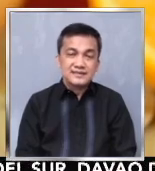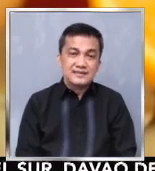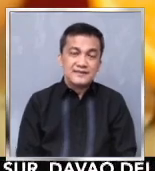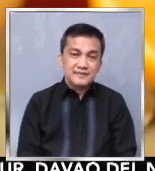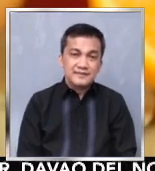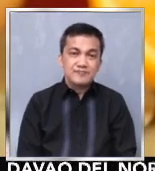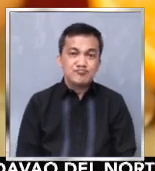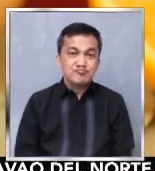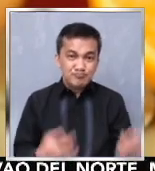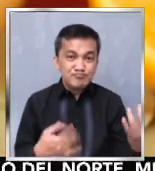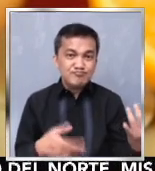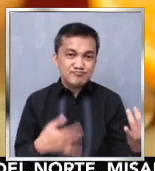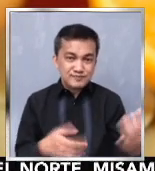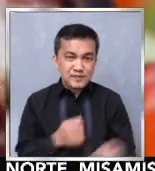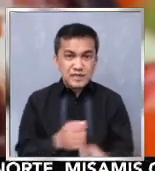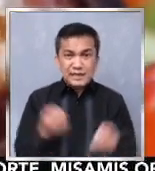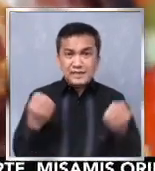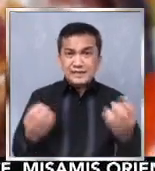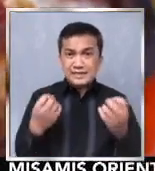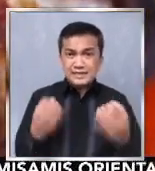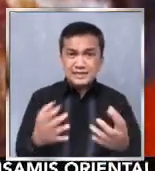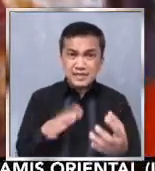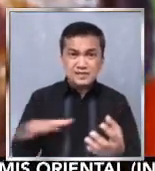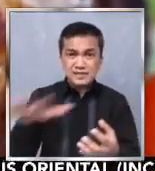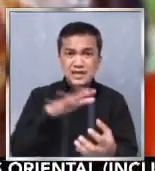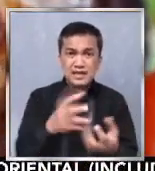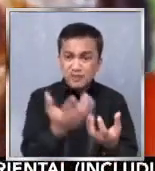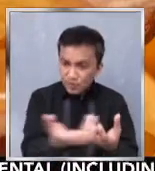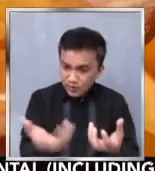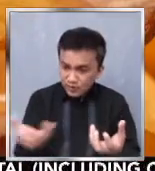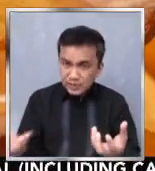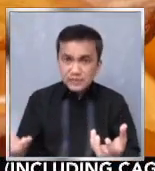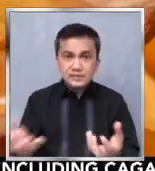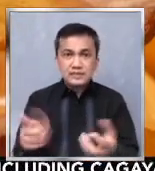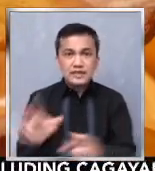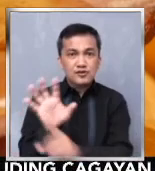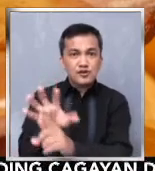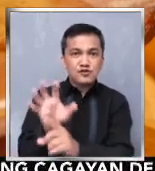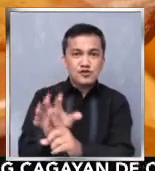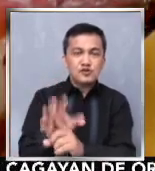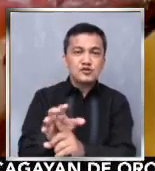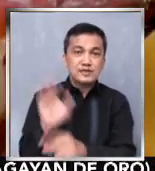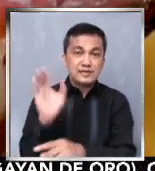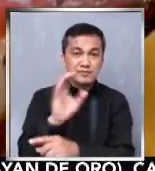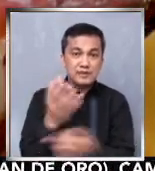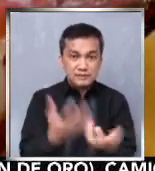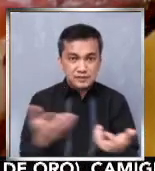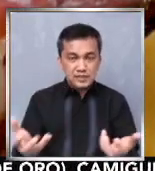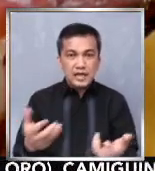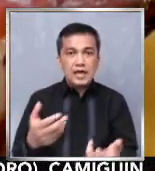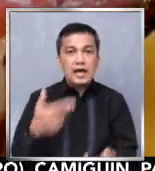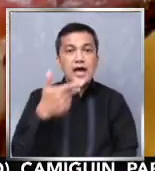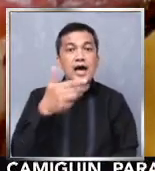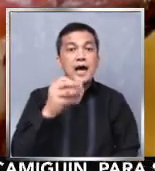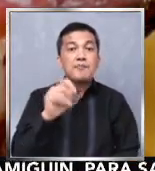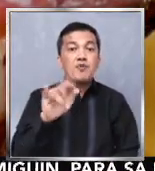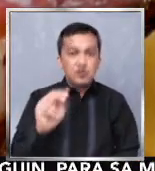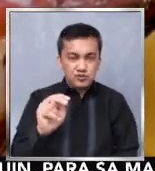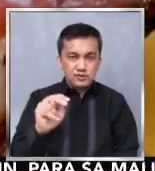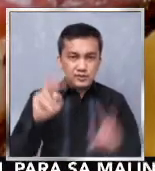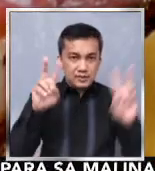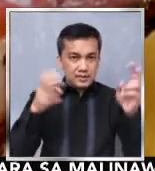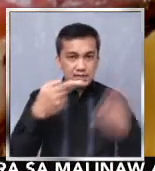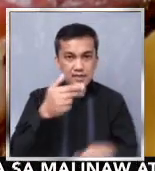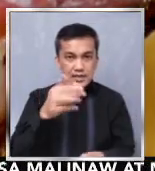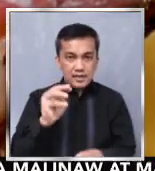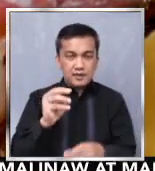Sa dinami-dami ng ngayon ating hinahanda, ito raw ang star ng Noche Buena, ang hamon. Ang salitang ham ay nagmula sa Old English